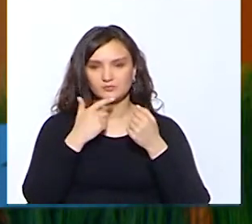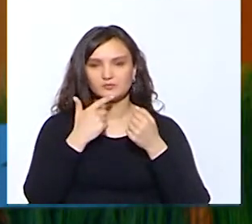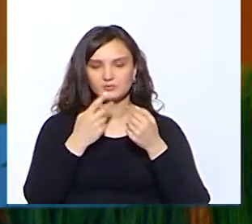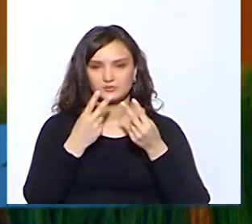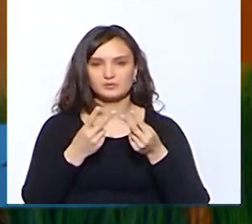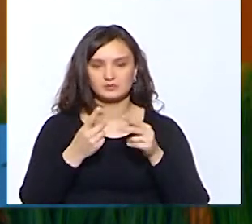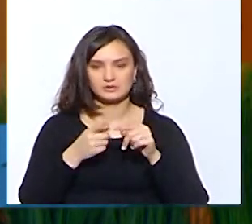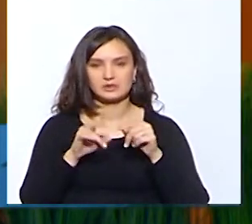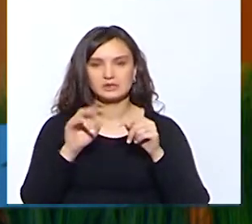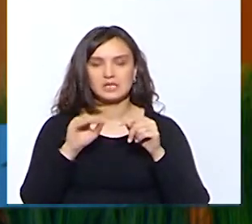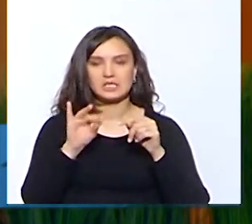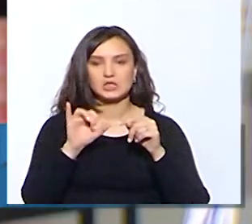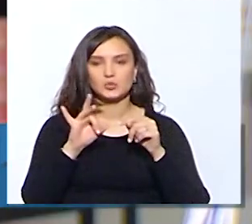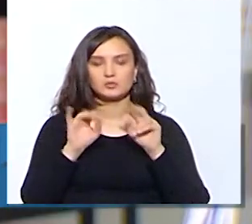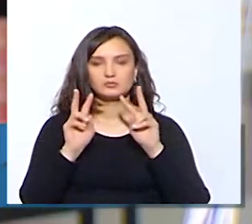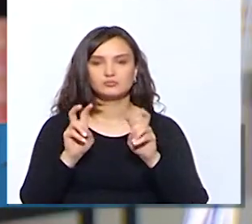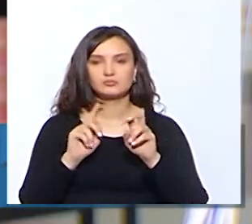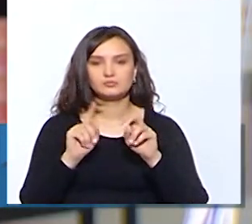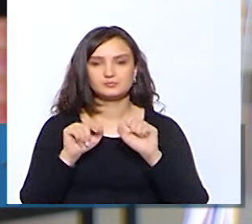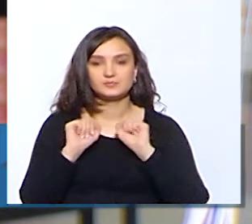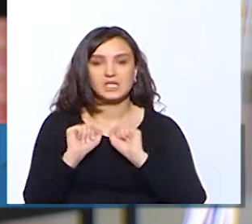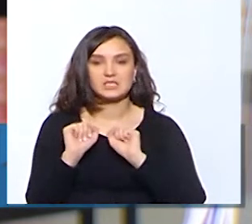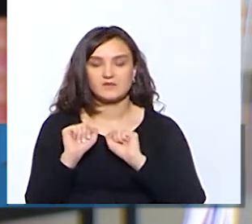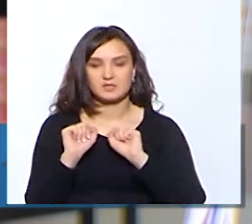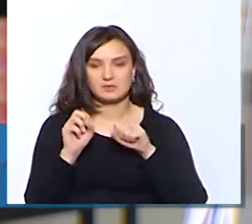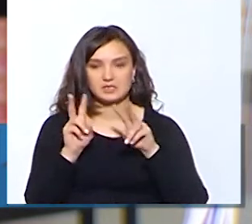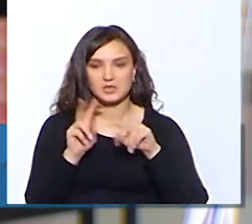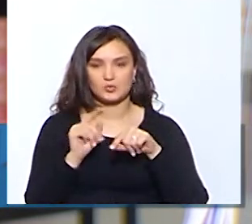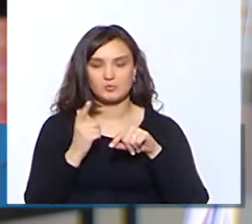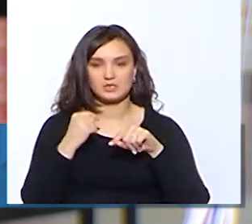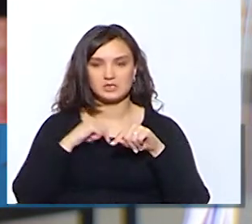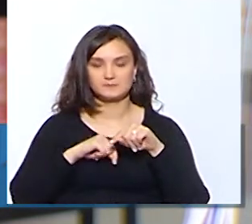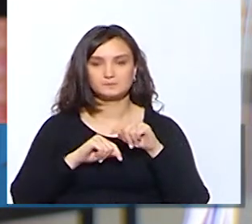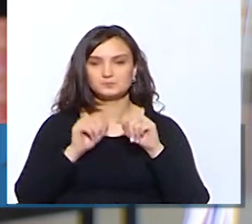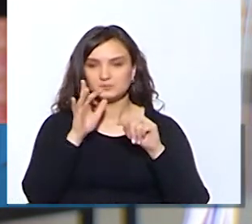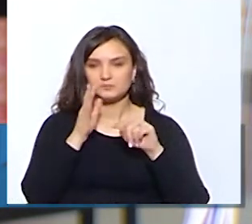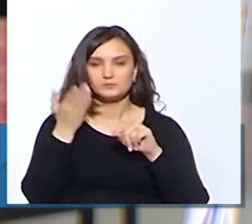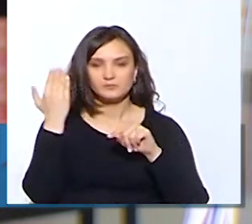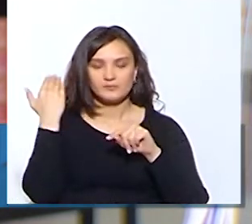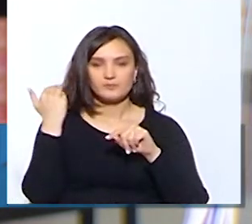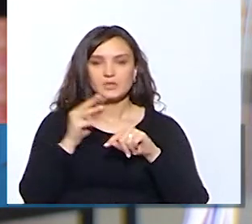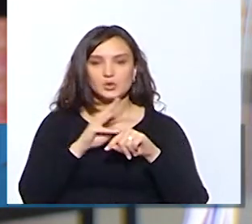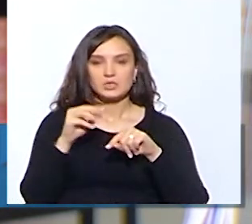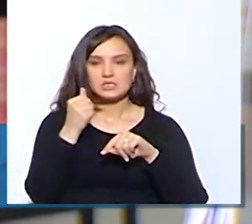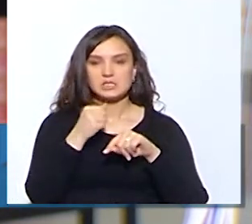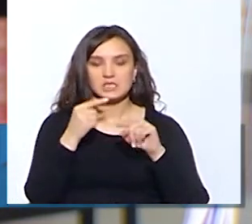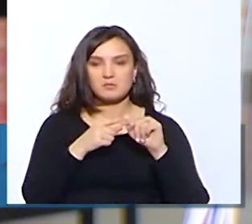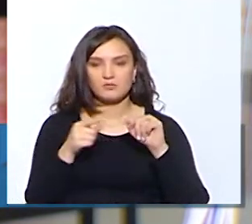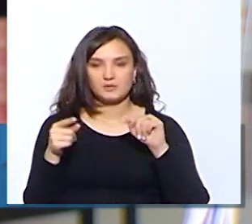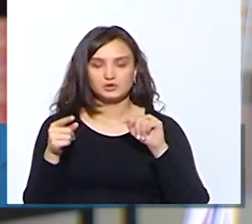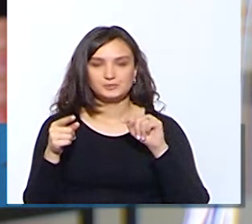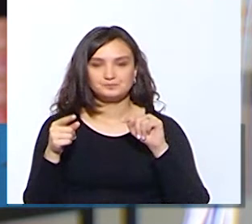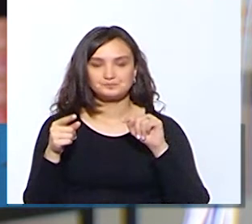გასაგებად რომ ვთქვათ, ნატიური იმუნური სისტემა არის დაცვის მექანიზმი, რომელიც ჩამოყალიბდა მრავალი ასეული და მილიონობით წლის